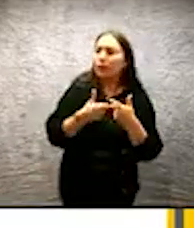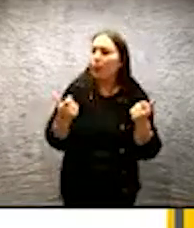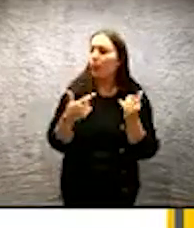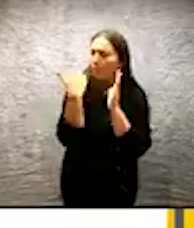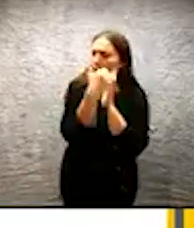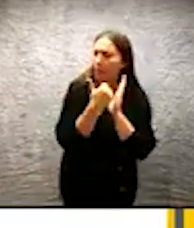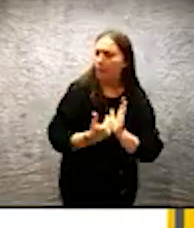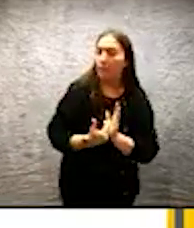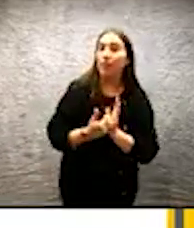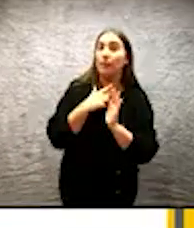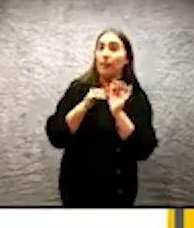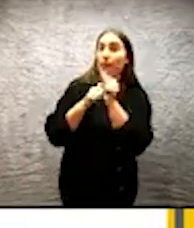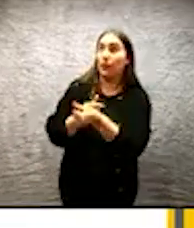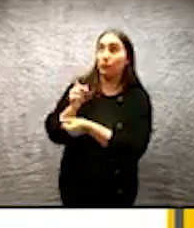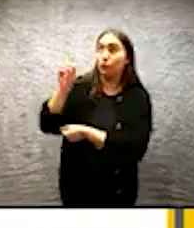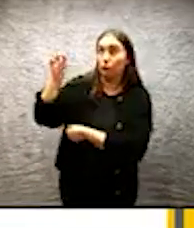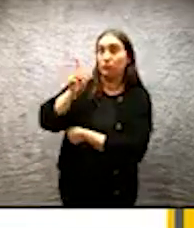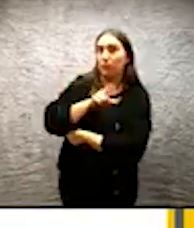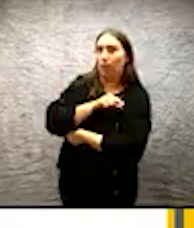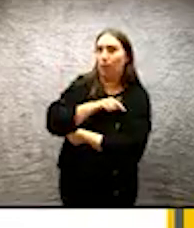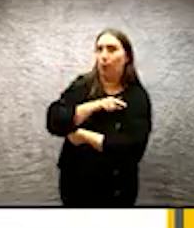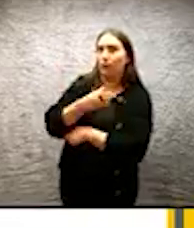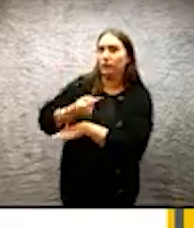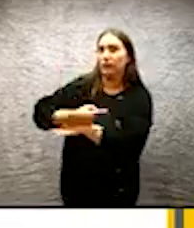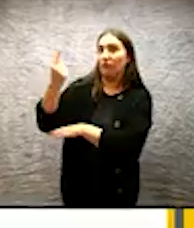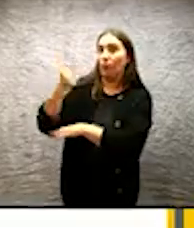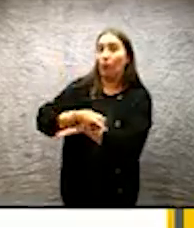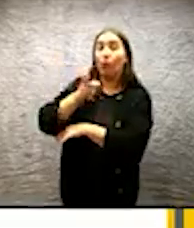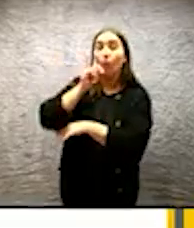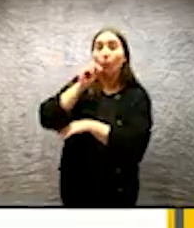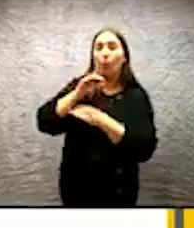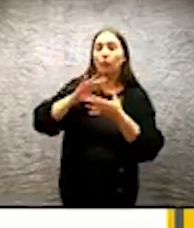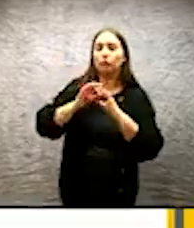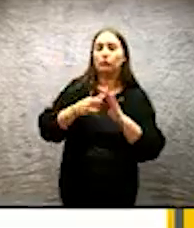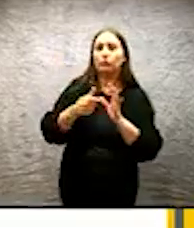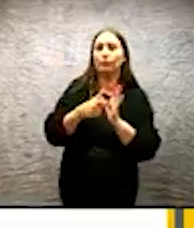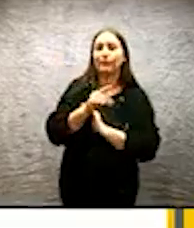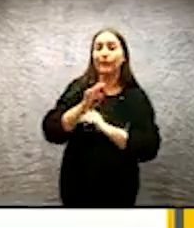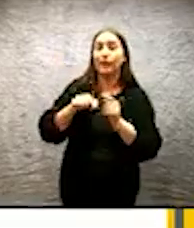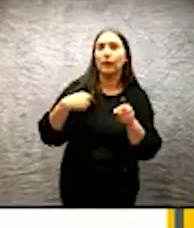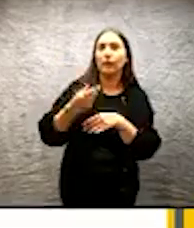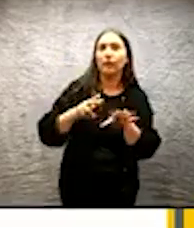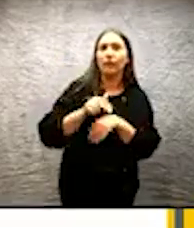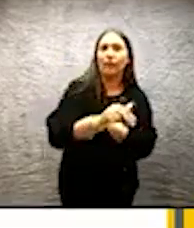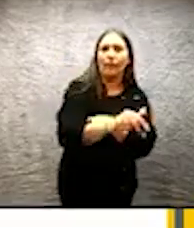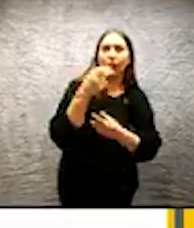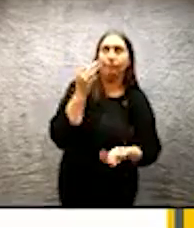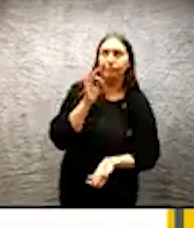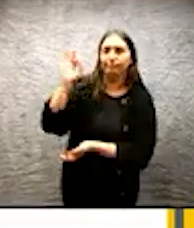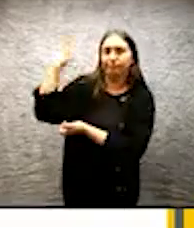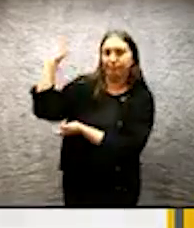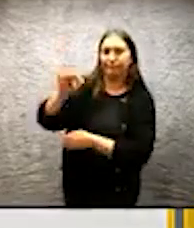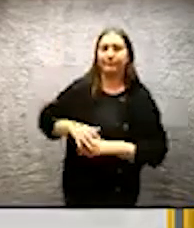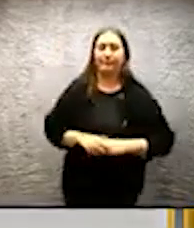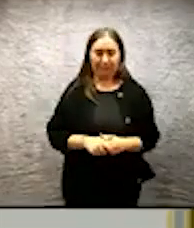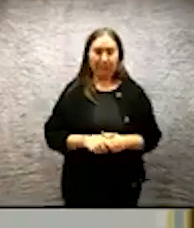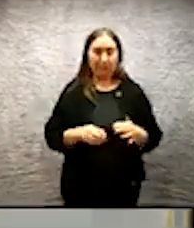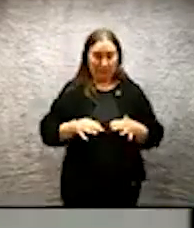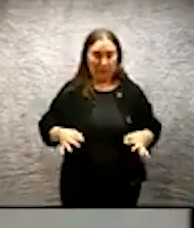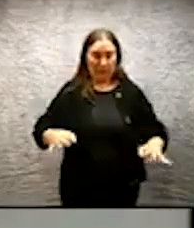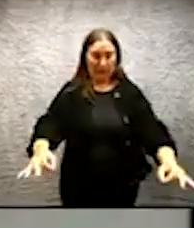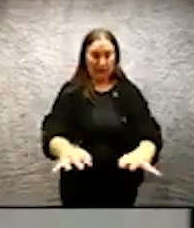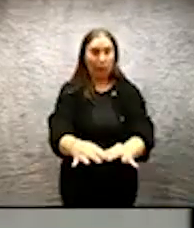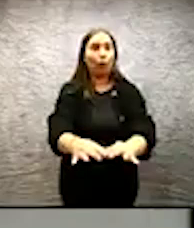à la demande de la direction de la police des frontières en vue des JO 2024. En termes d'aménagement de l'aérodrome,